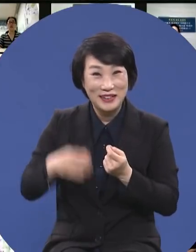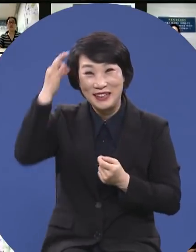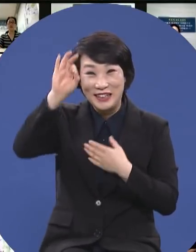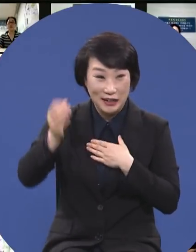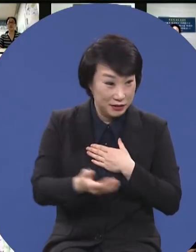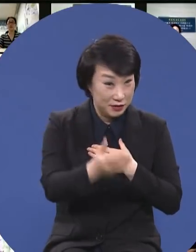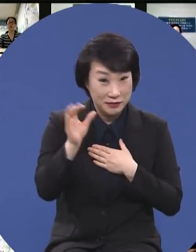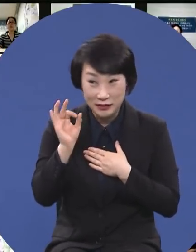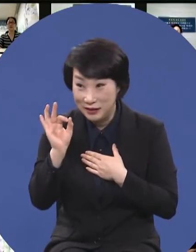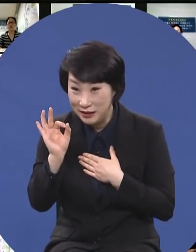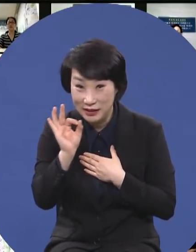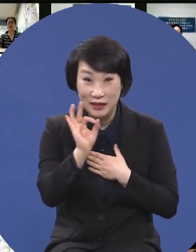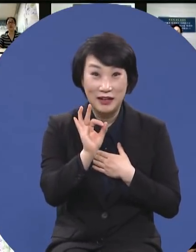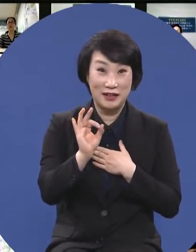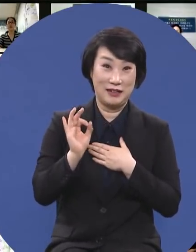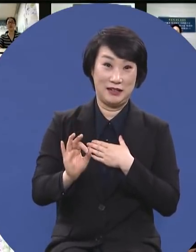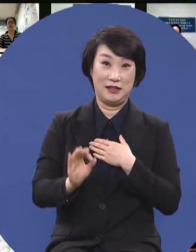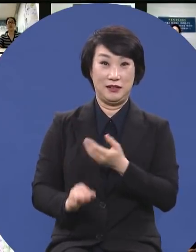인정하십니까?